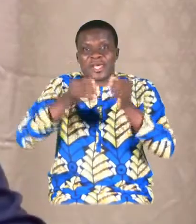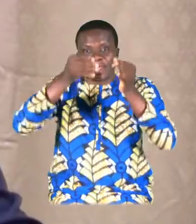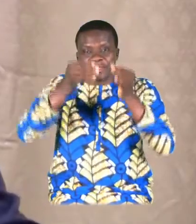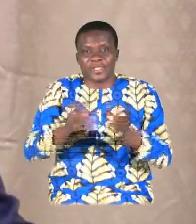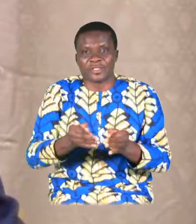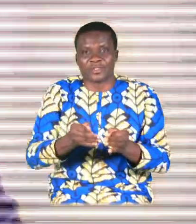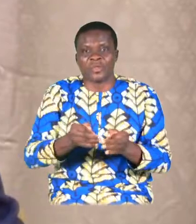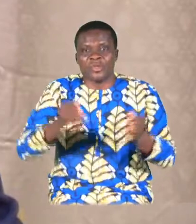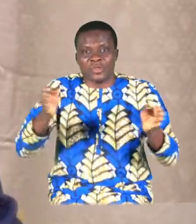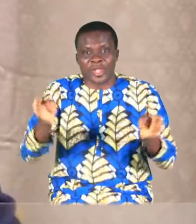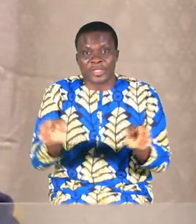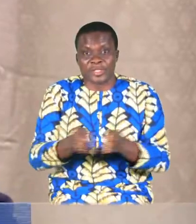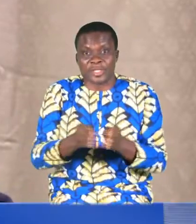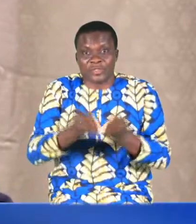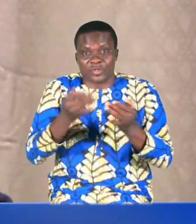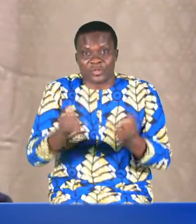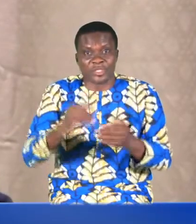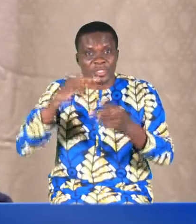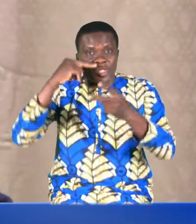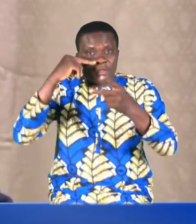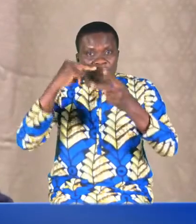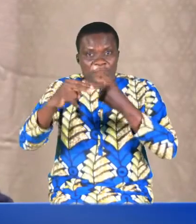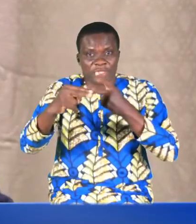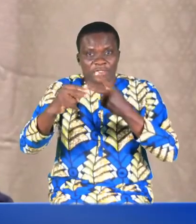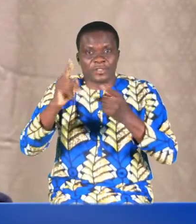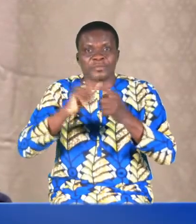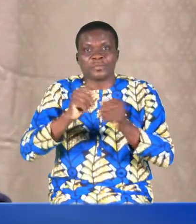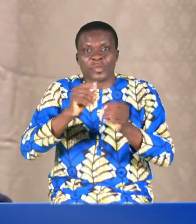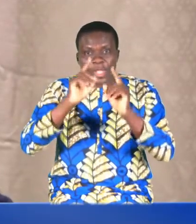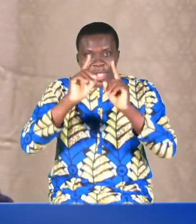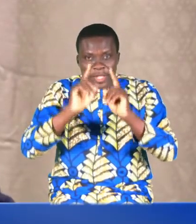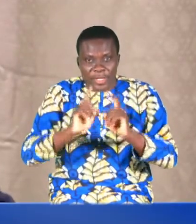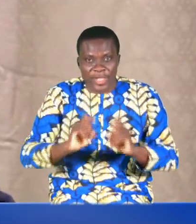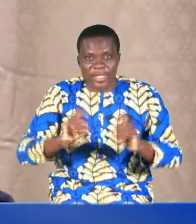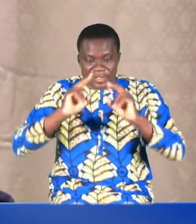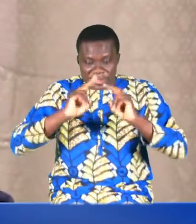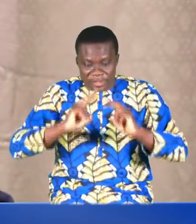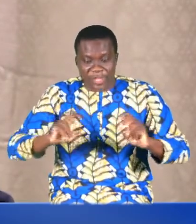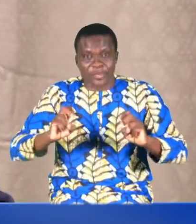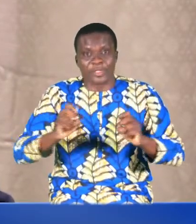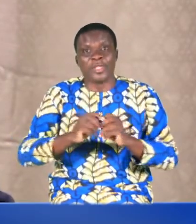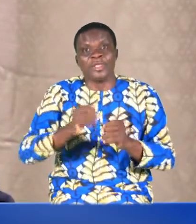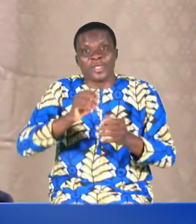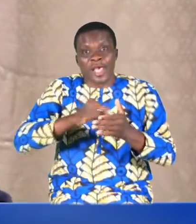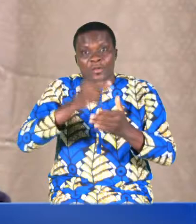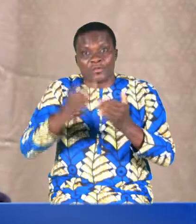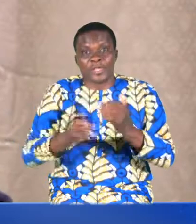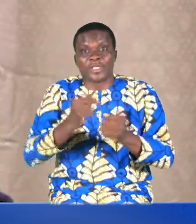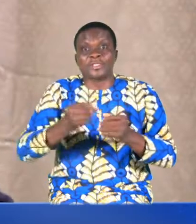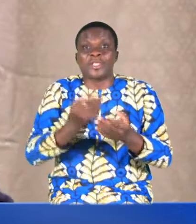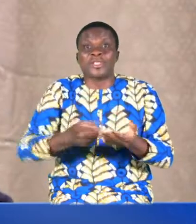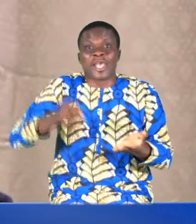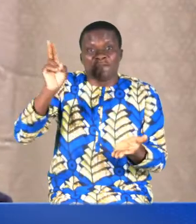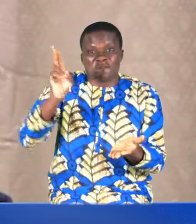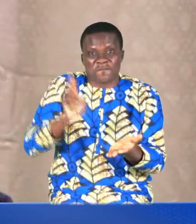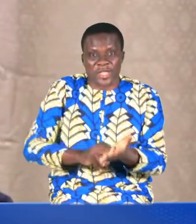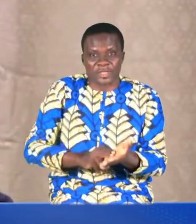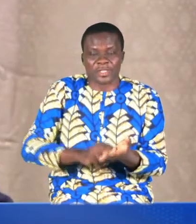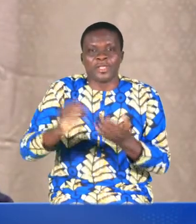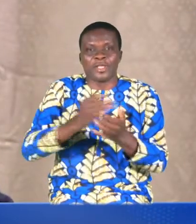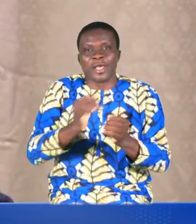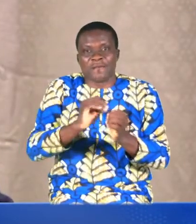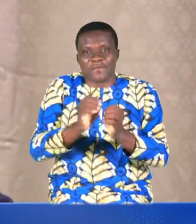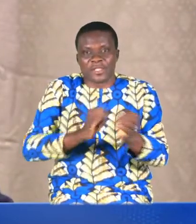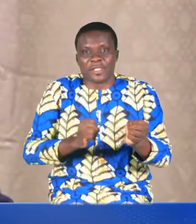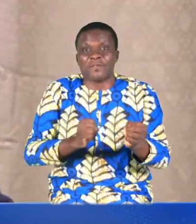La présente séance vise à l'examiner, à le finaliser et à le valider afin